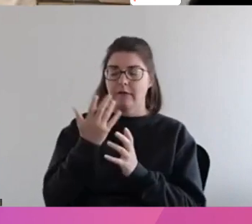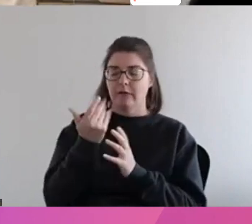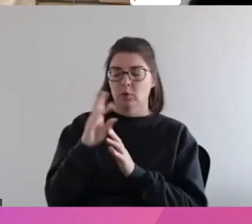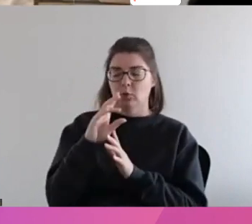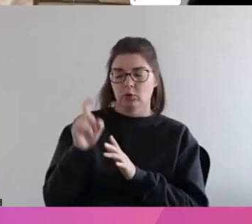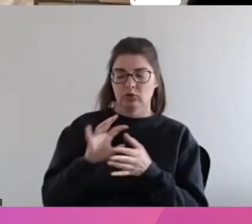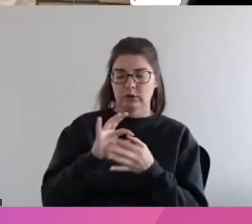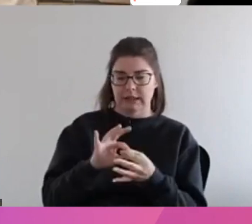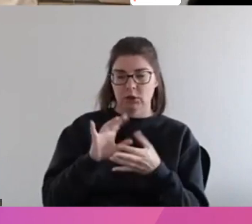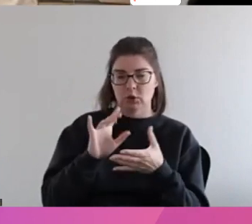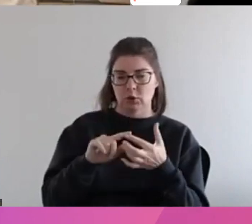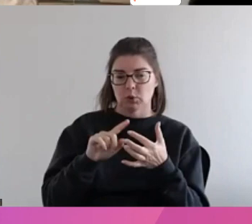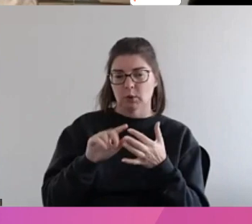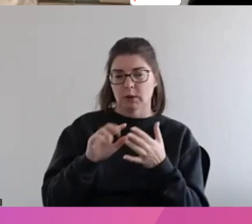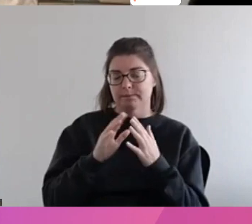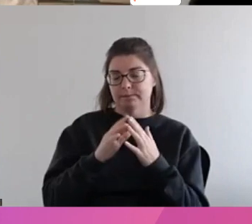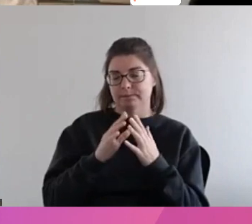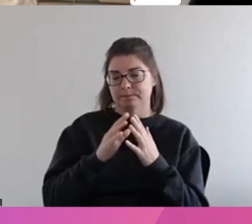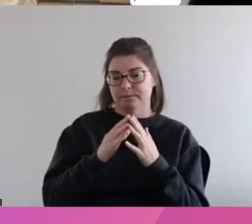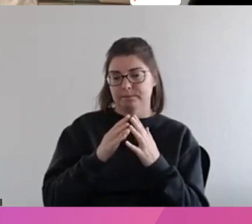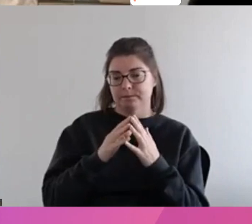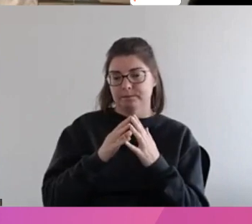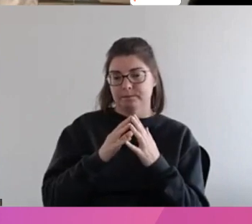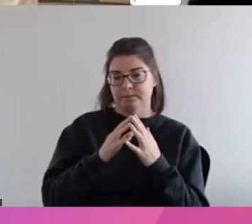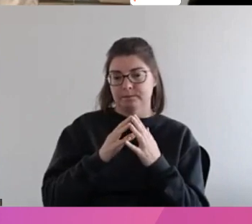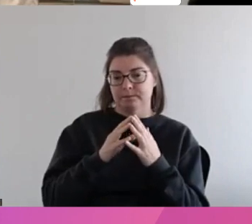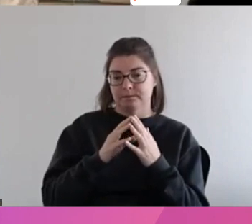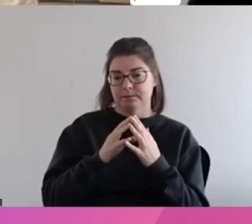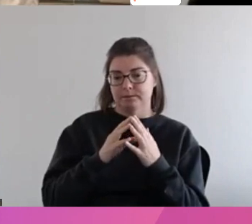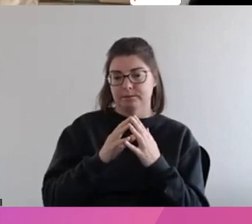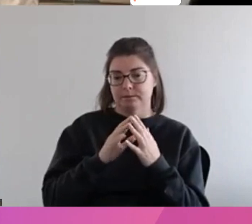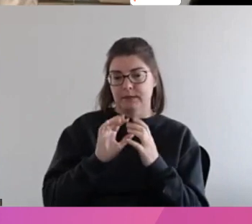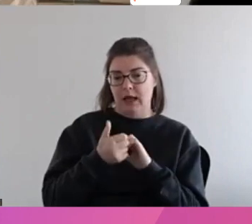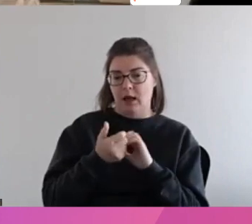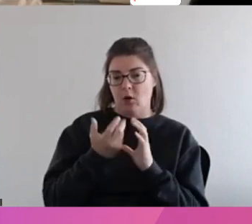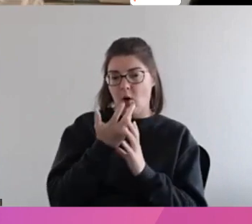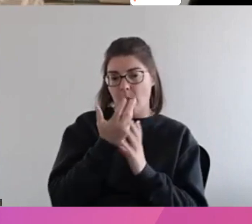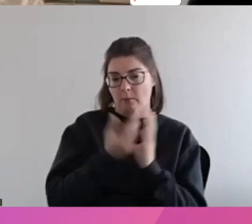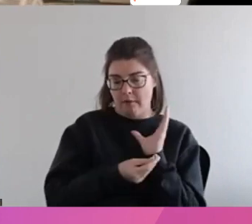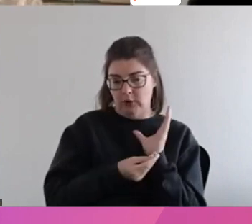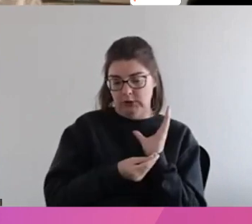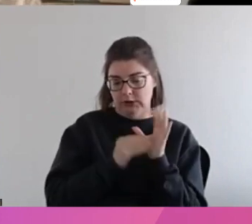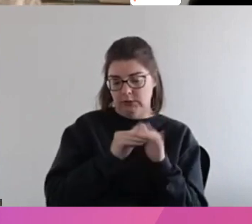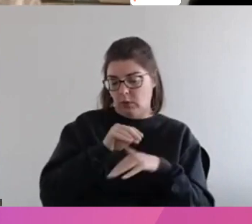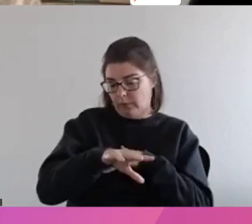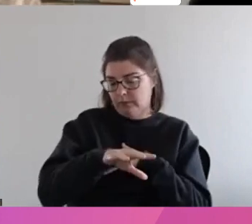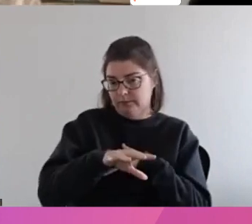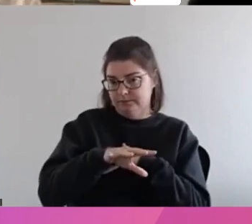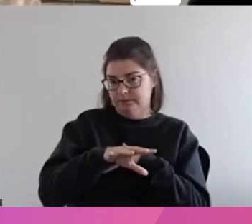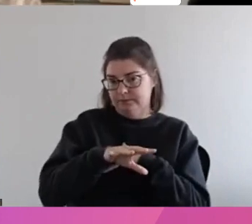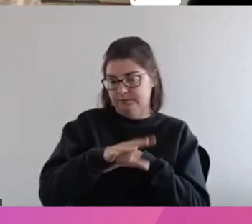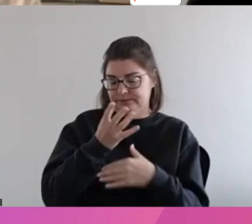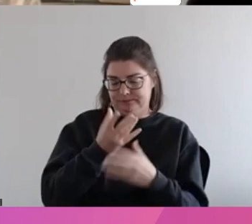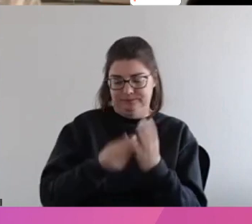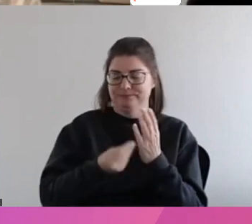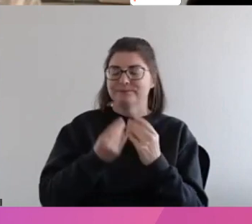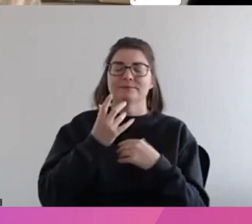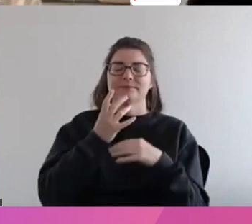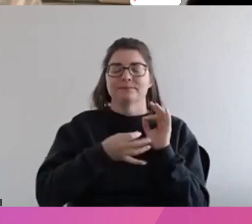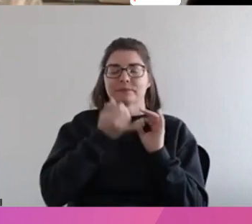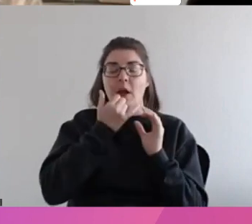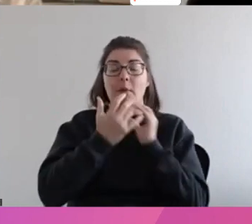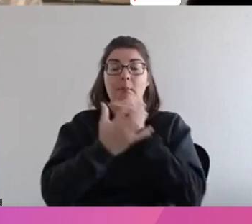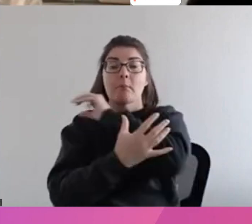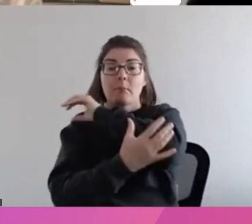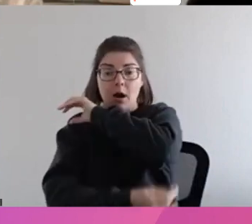Il dit plutôt aux gens que moi, je vais tuer mes enfants. C'est ce que la femme dit. Alors, je vois ça ici dans le chat. Par ailleurs,